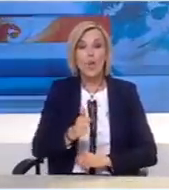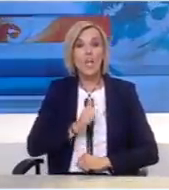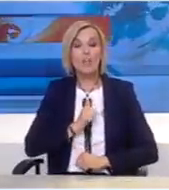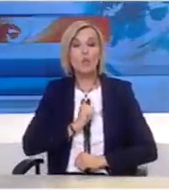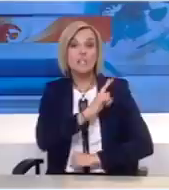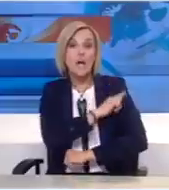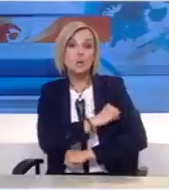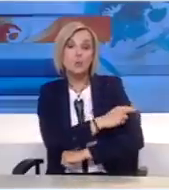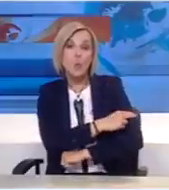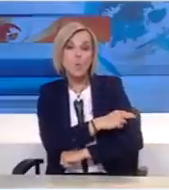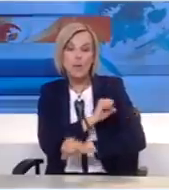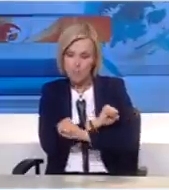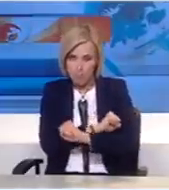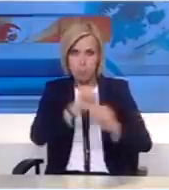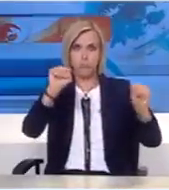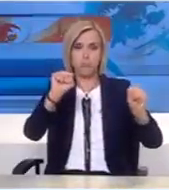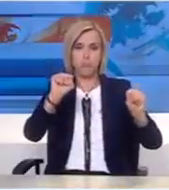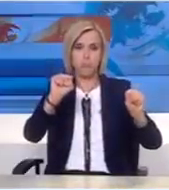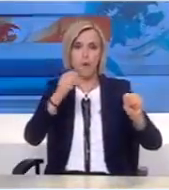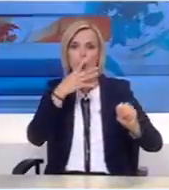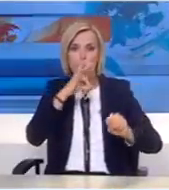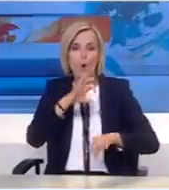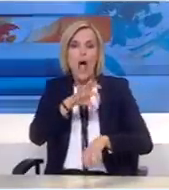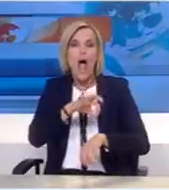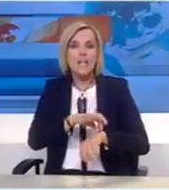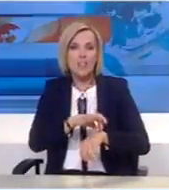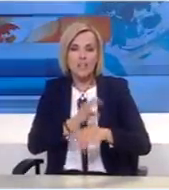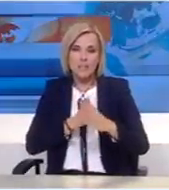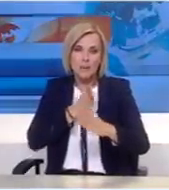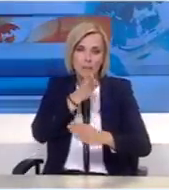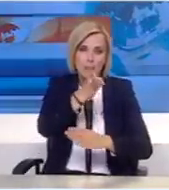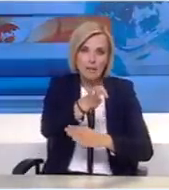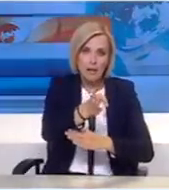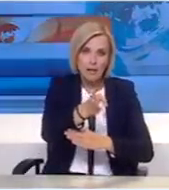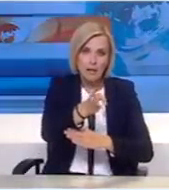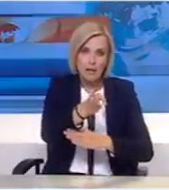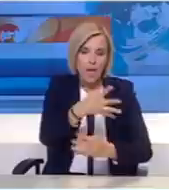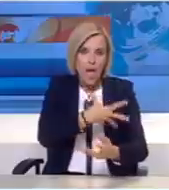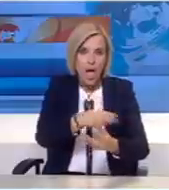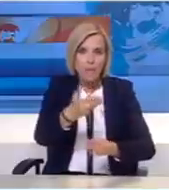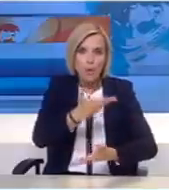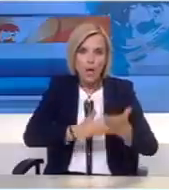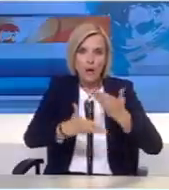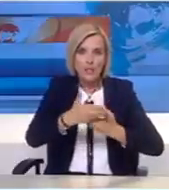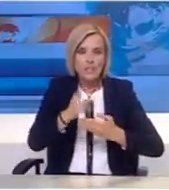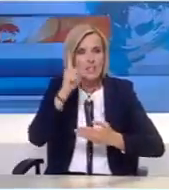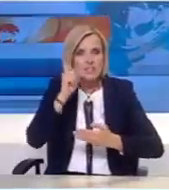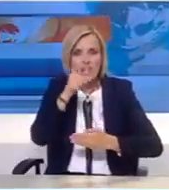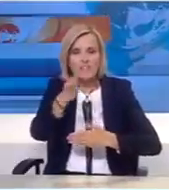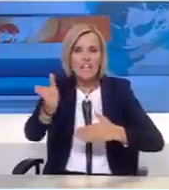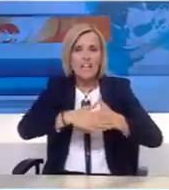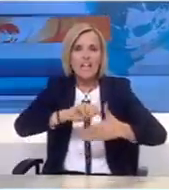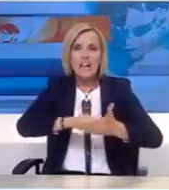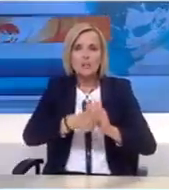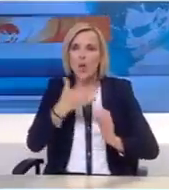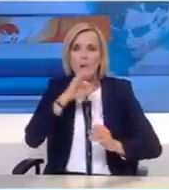παρουσιάστηκε σήμερα με τους ασθενείς να πηγαίνουν να κάνουν την αιμοκάθαρσή τους σε μια κλινική που έχει σφραγιστεί είναι προβληματική. Τι απαντάτε και πώς